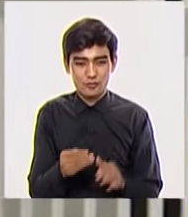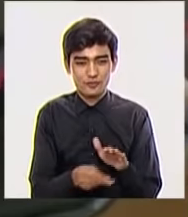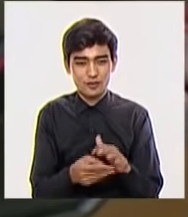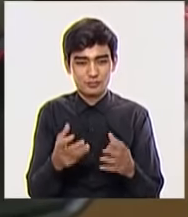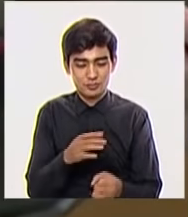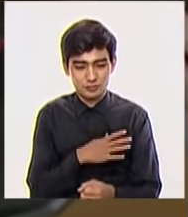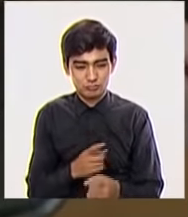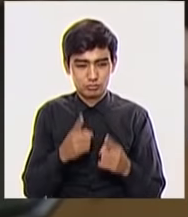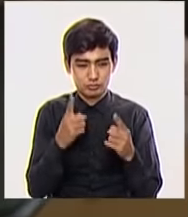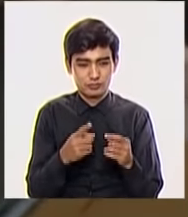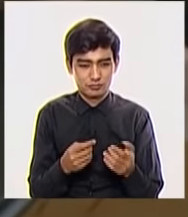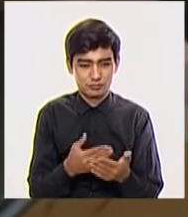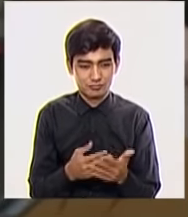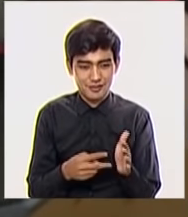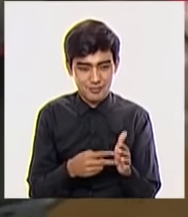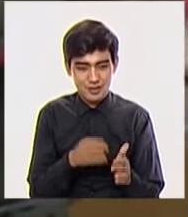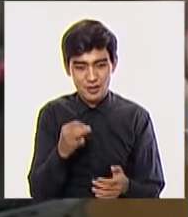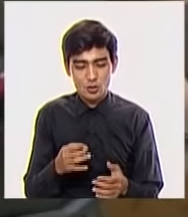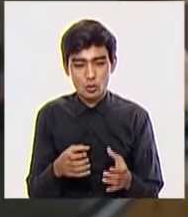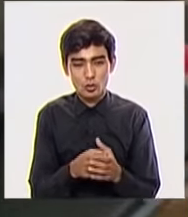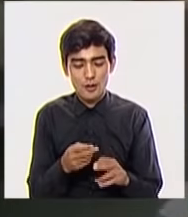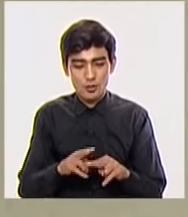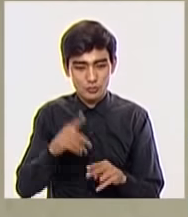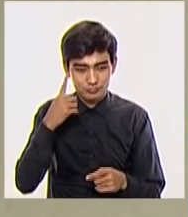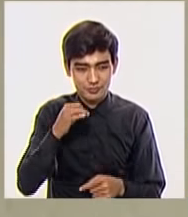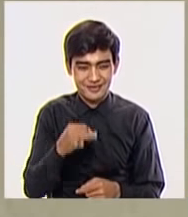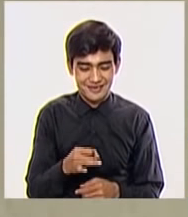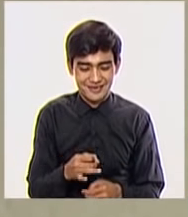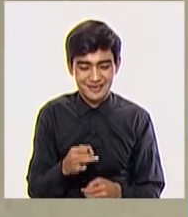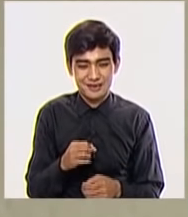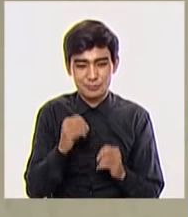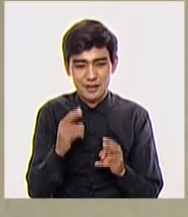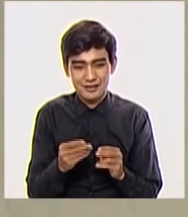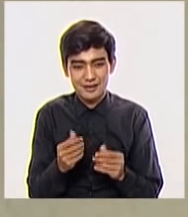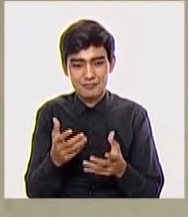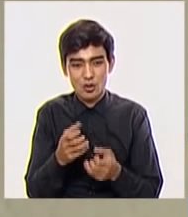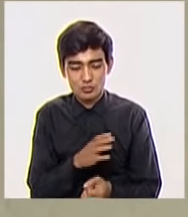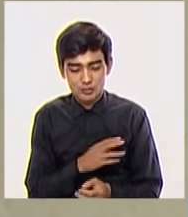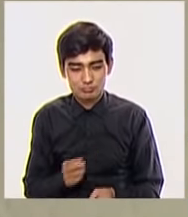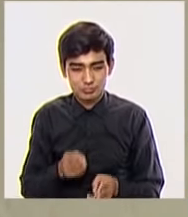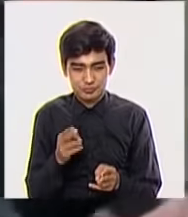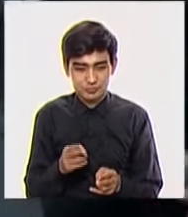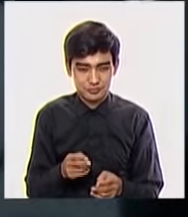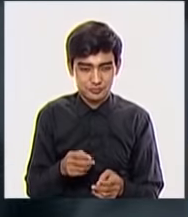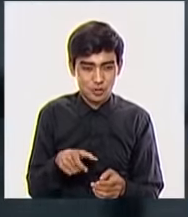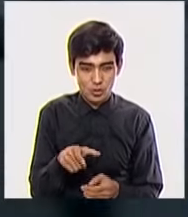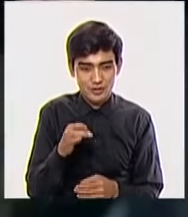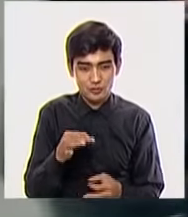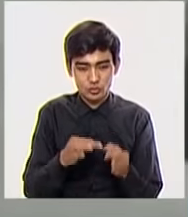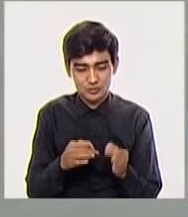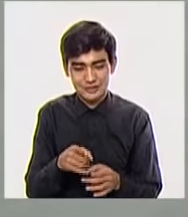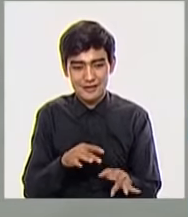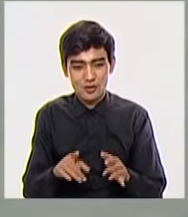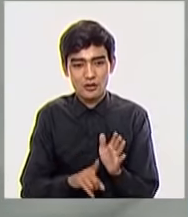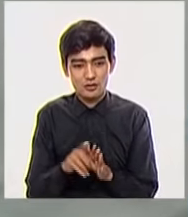взятки в особо крупном размере, организованной группой, а также в легализации средств, полученных преступным путем. Суд по этому делу начался